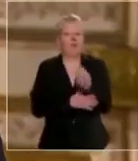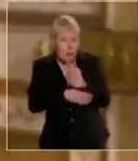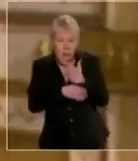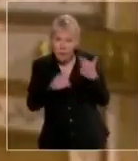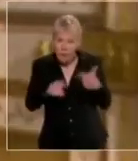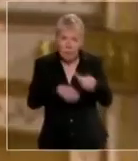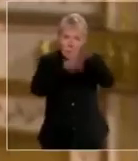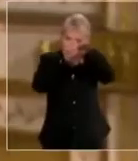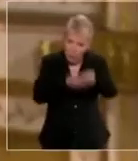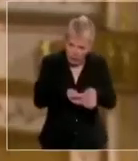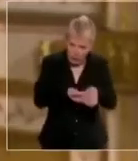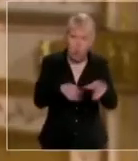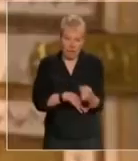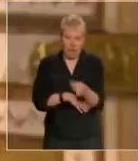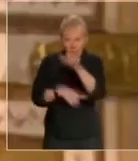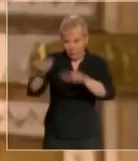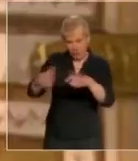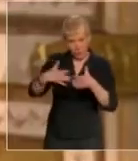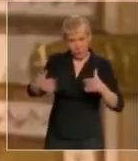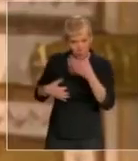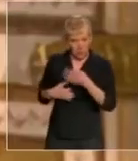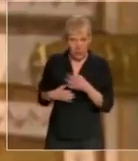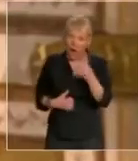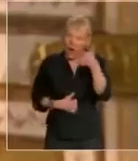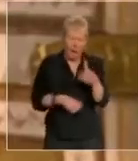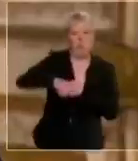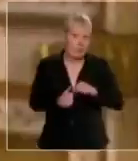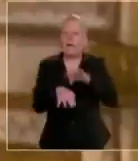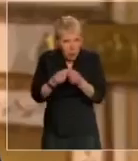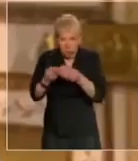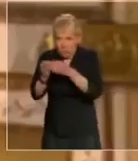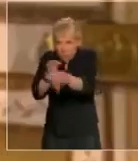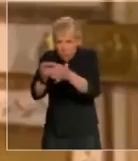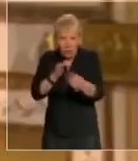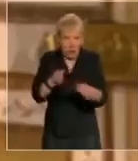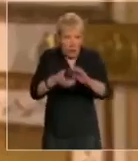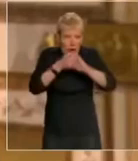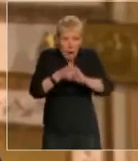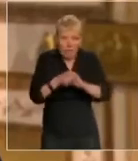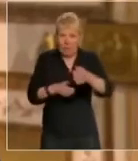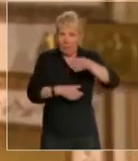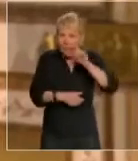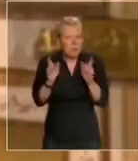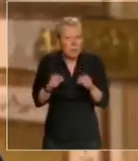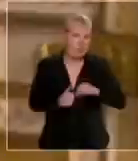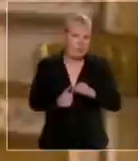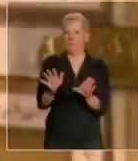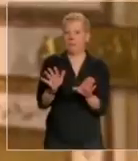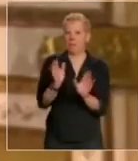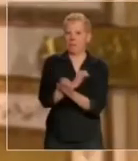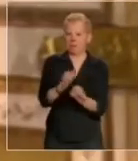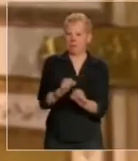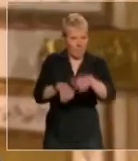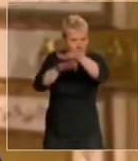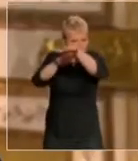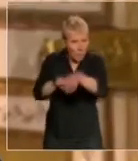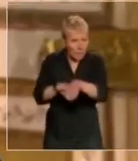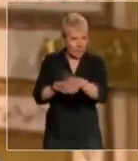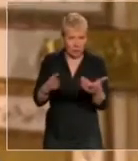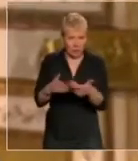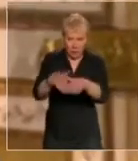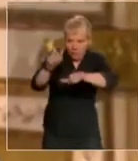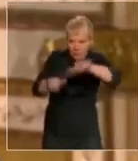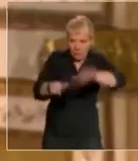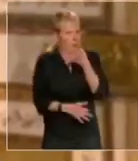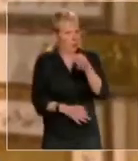le héros de la nation. C'est la priorité absolue. C'est tuer vos amis, vos parents, vos grands-parents. Il faut tuer au maximum les